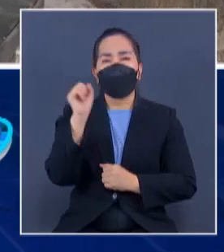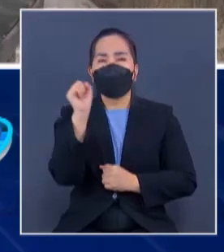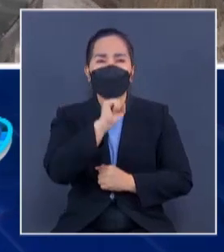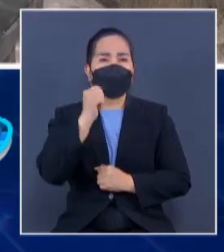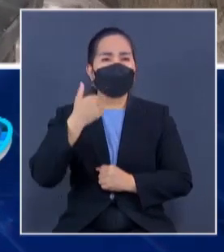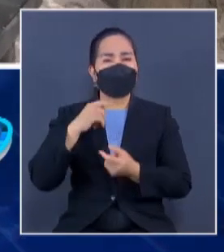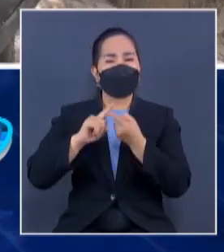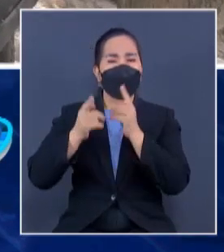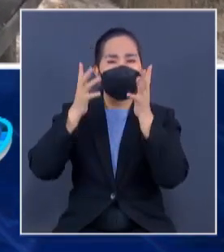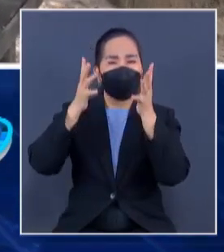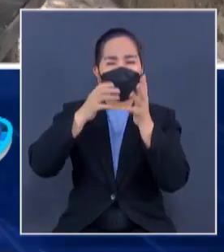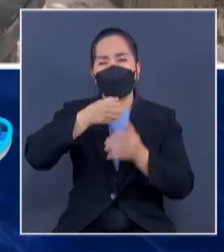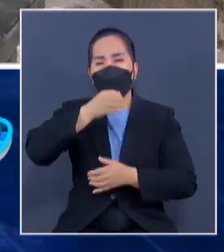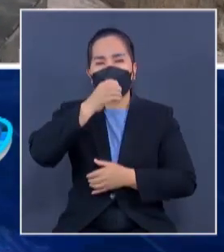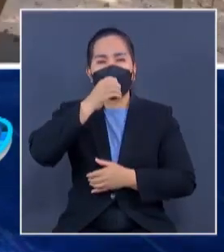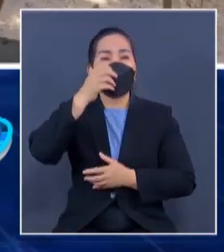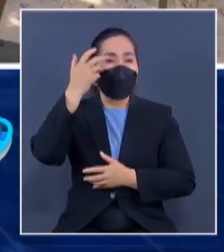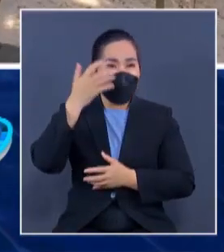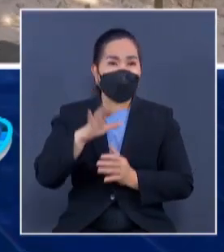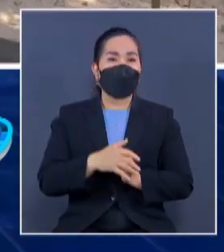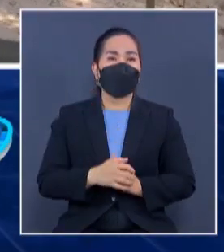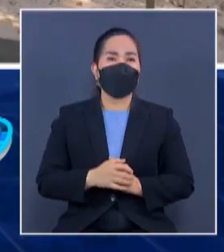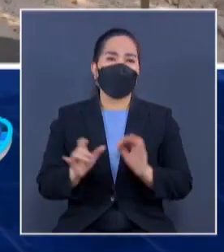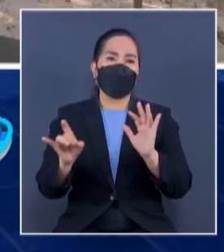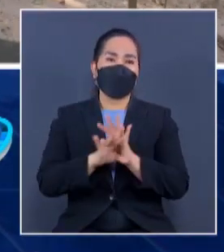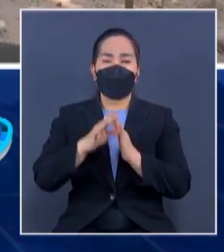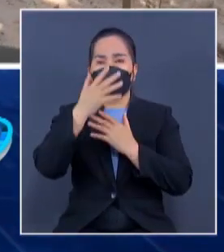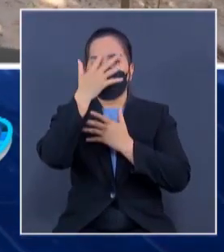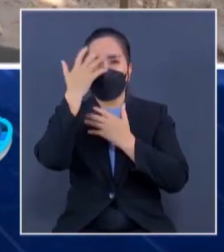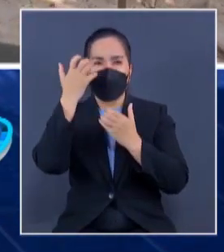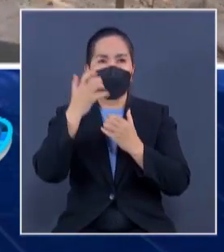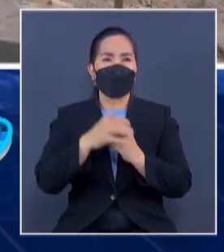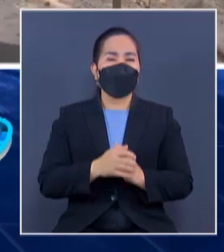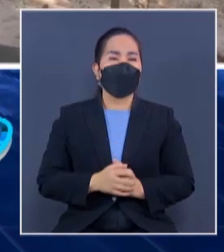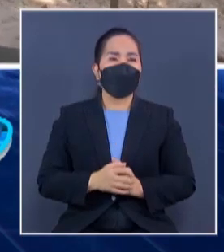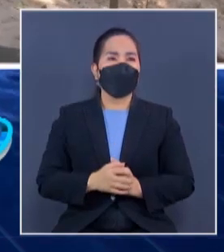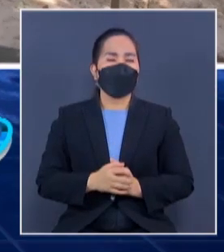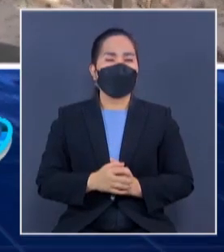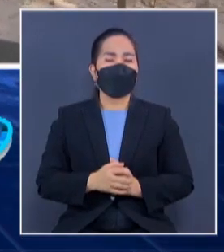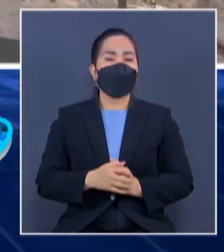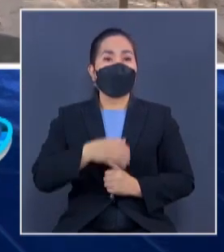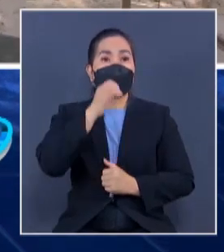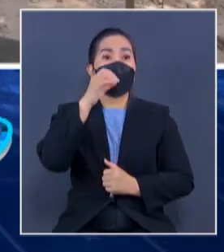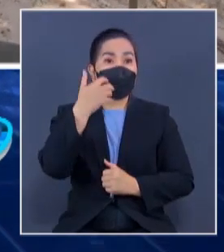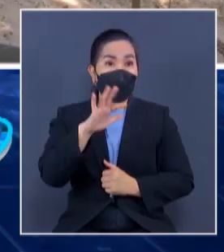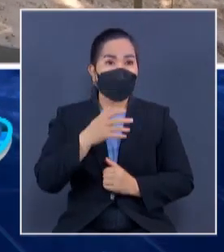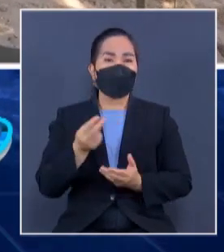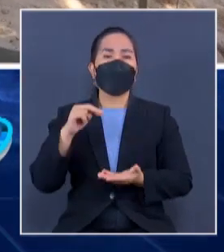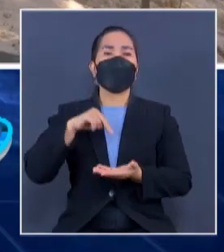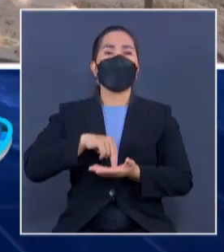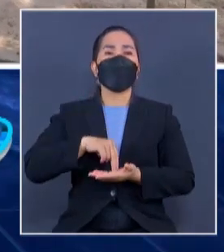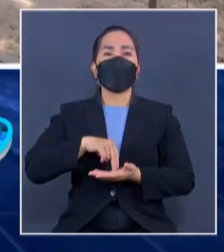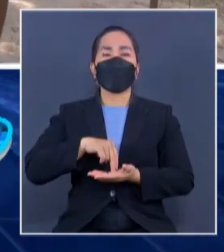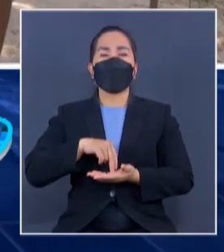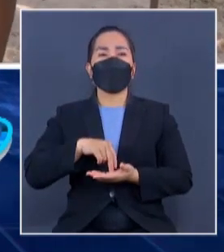นตรีอยู่กับเพื่อนด้วยดื่มเพลินคุณผู้ชมแล้วก็เลยกลายเป็นสภาพแบบนี้นะคะก่อนที่เจ้าตัวเนี่ยก็เล่าให้ฟังบอกว่าหลังจากที่ดื่มก็ลุกขึ้นจากโต๊